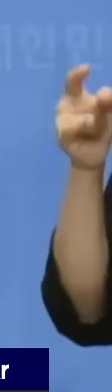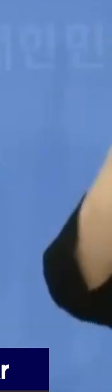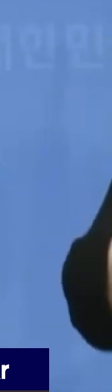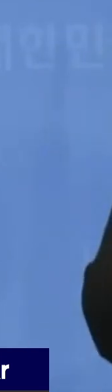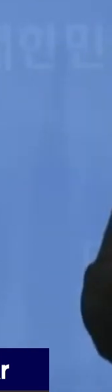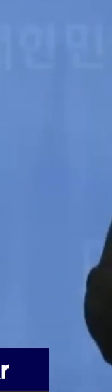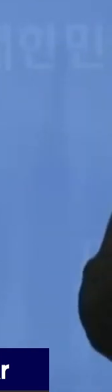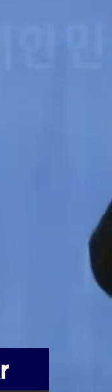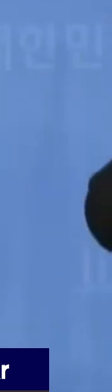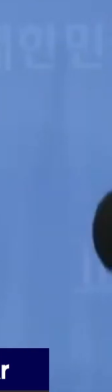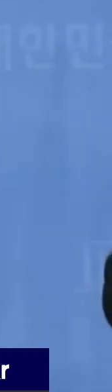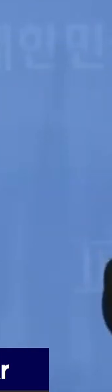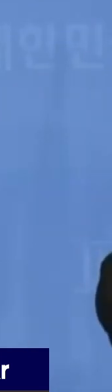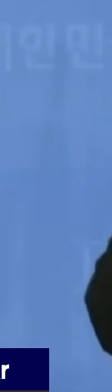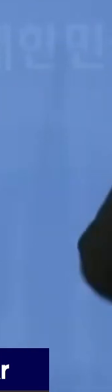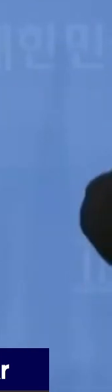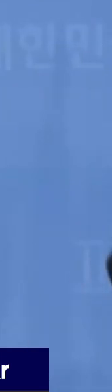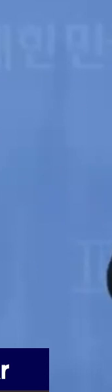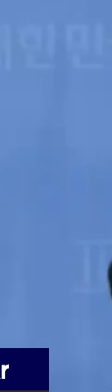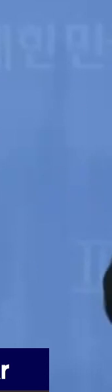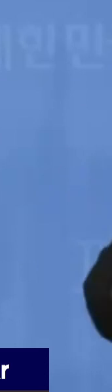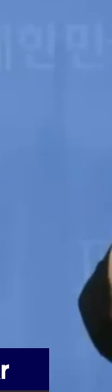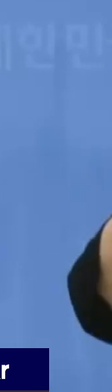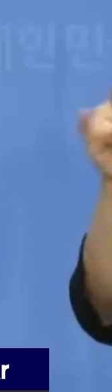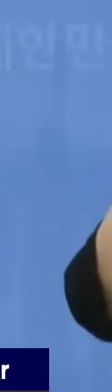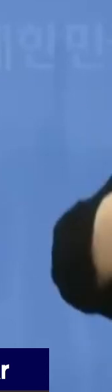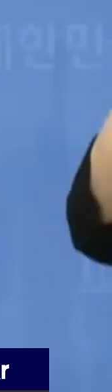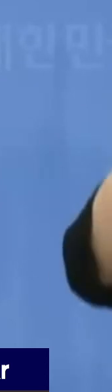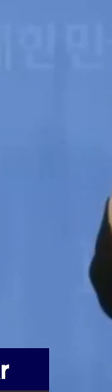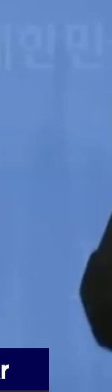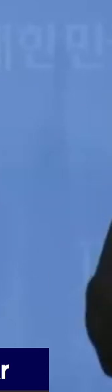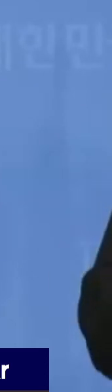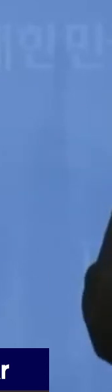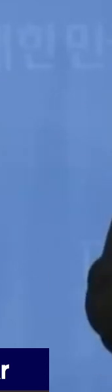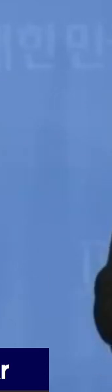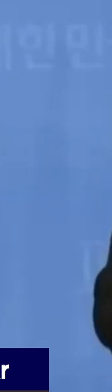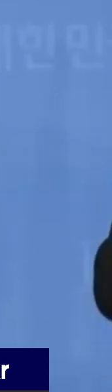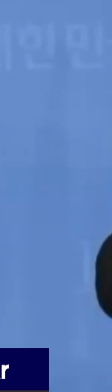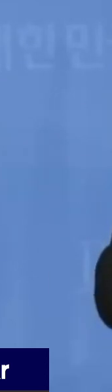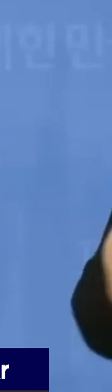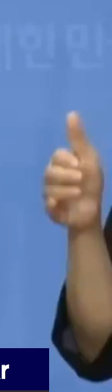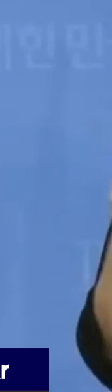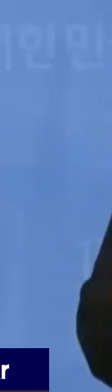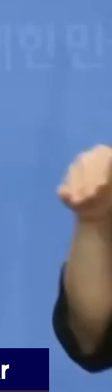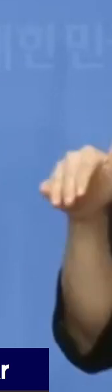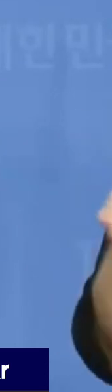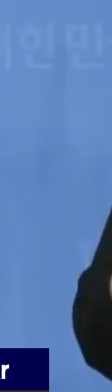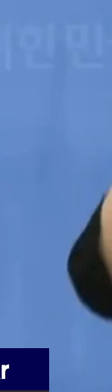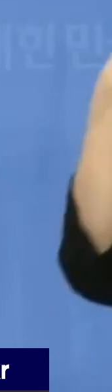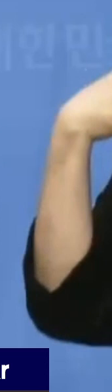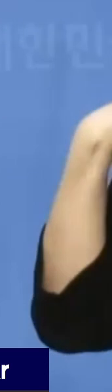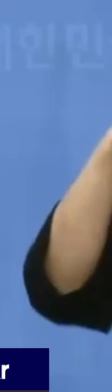원칙에 성범죄와 음주운전을 포함한 7대 인사 원칙을 발표했는 바 문재인 정부